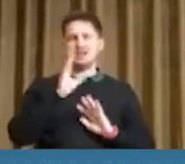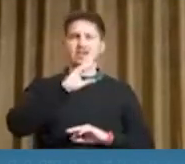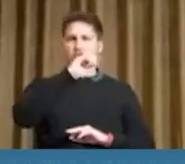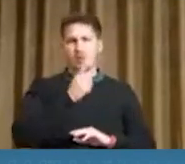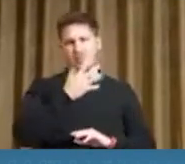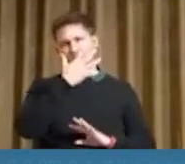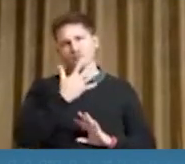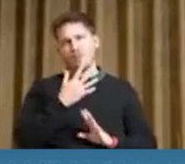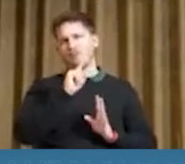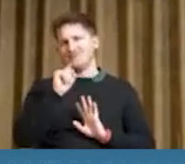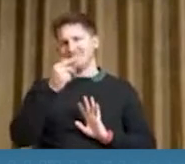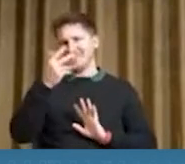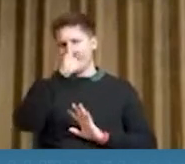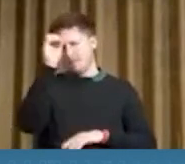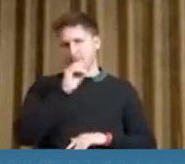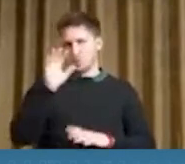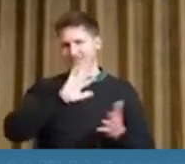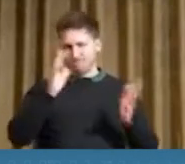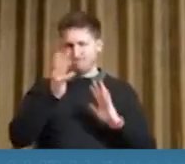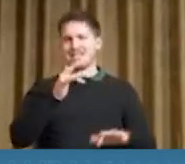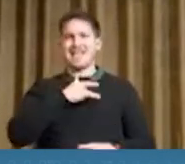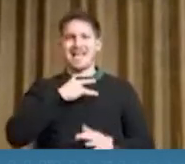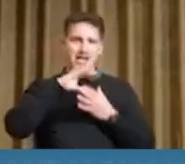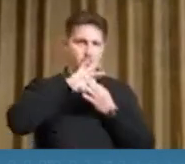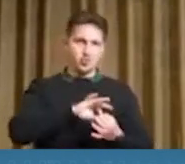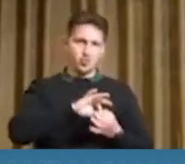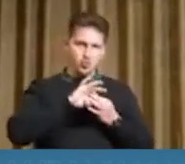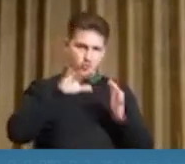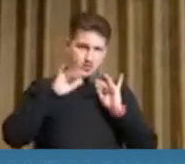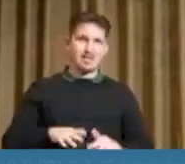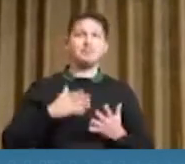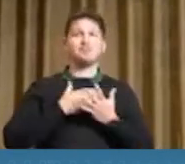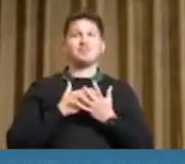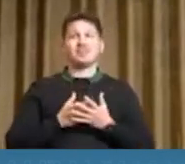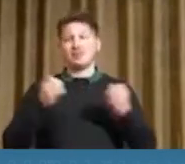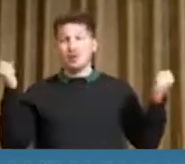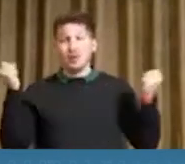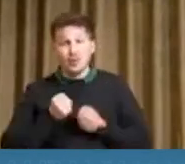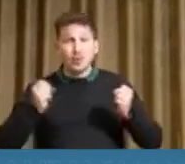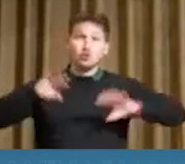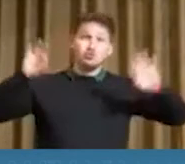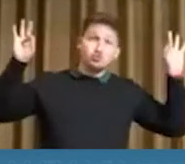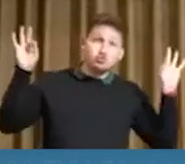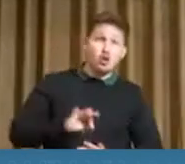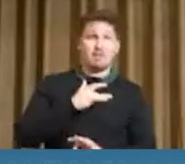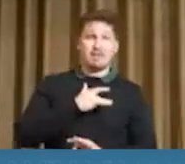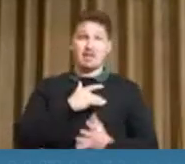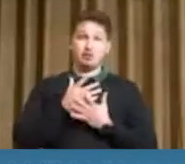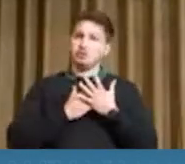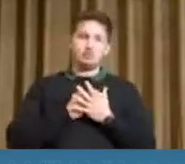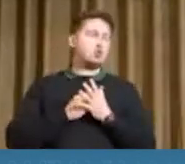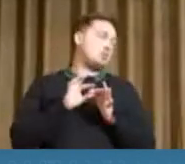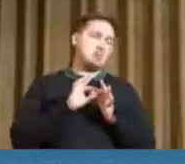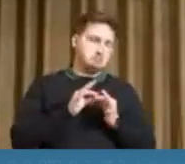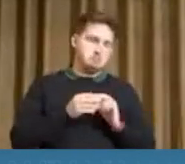und 3%. Und wir haben, und das ist eigentlich das Erfreuliche, keine fatalen kardiovaskulären Ereignisse. Das deckt sich auch mit der